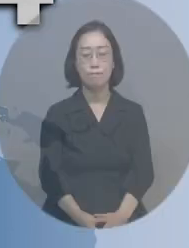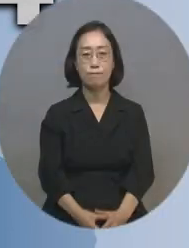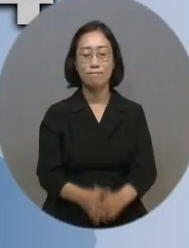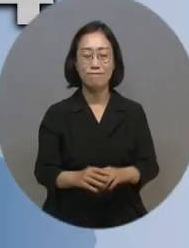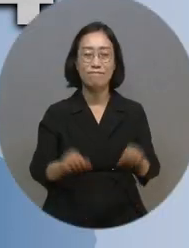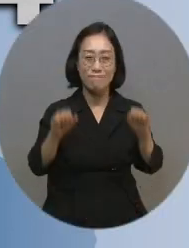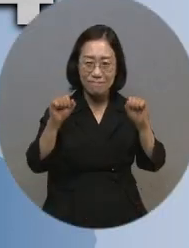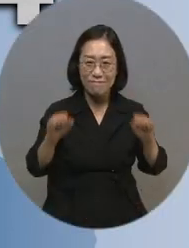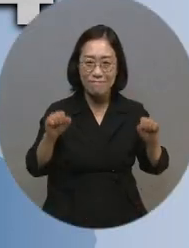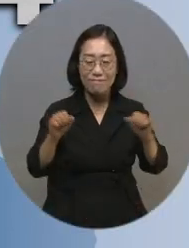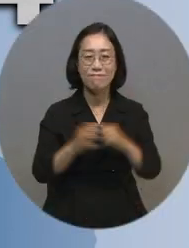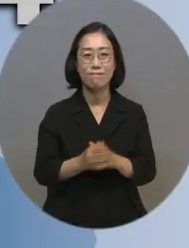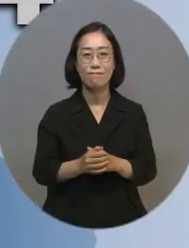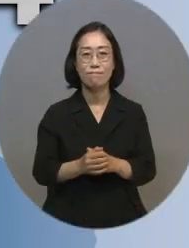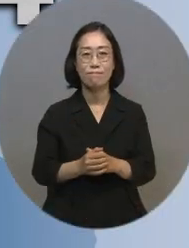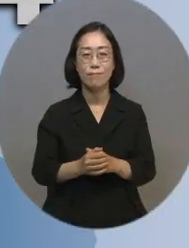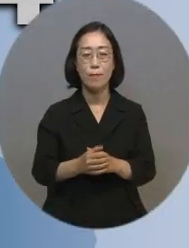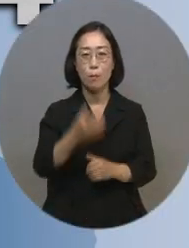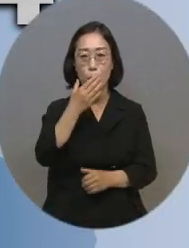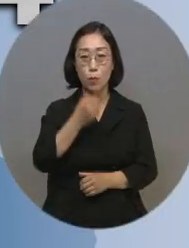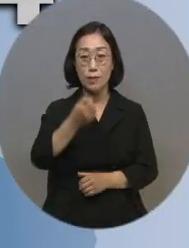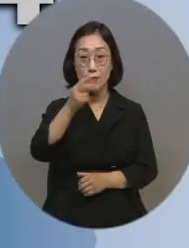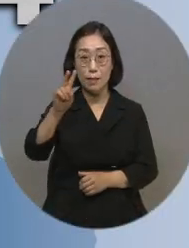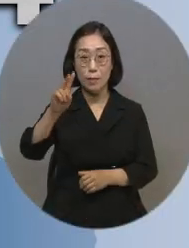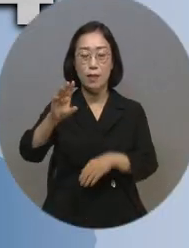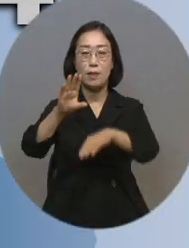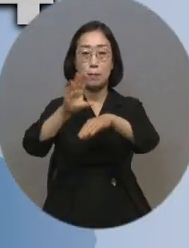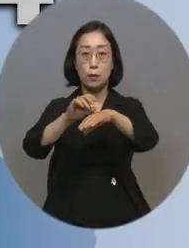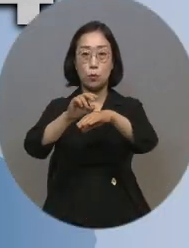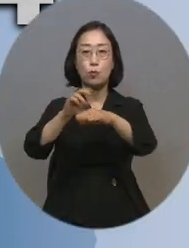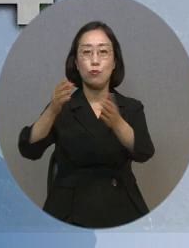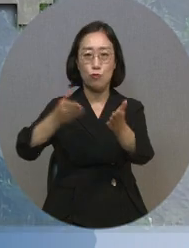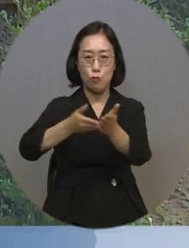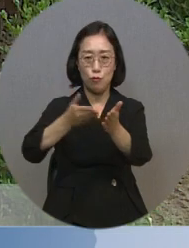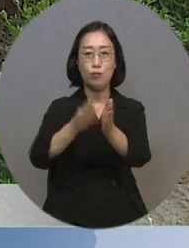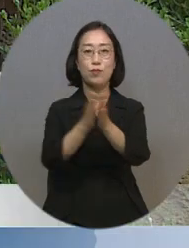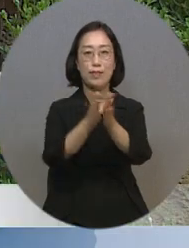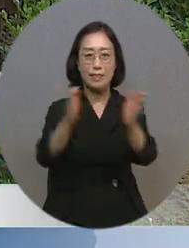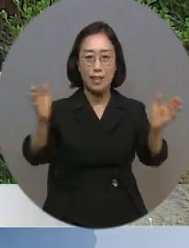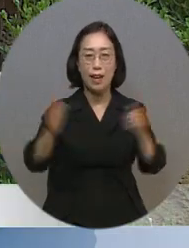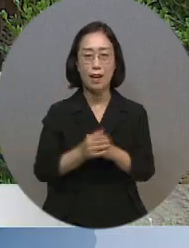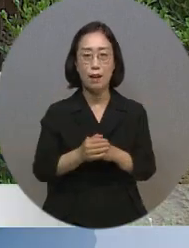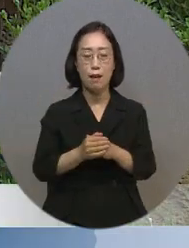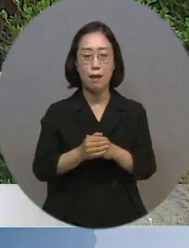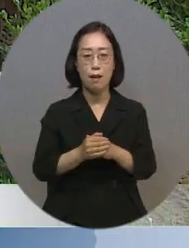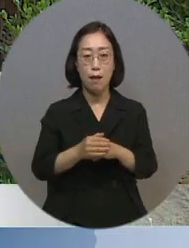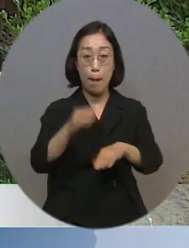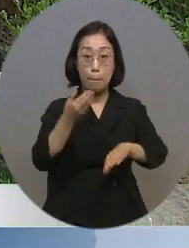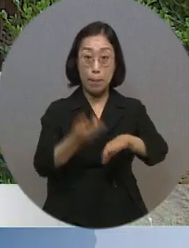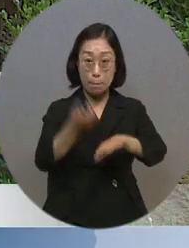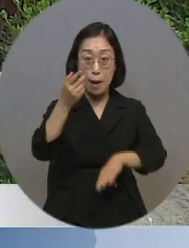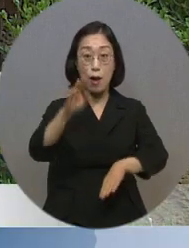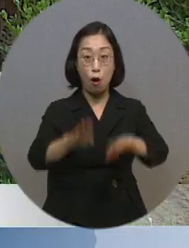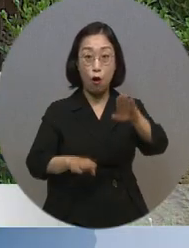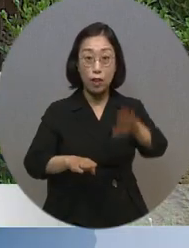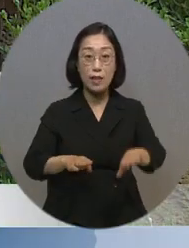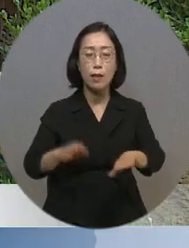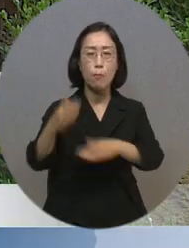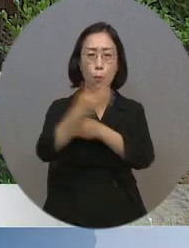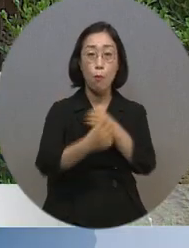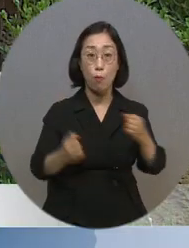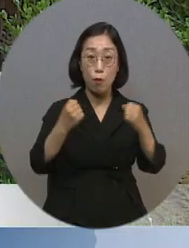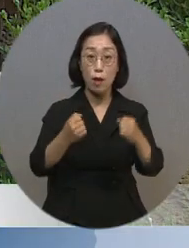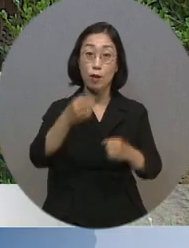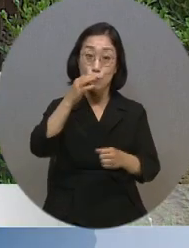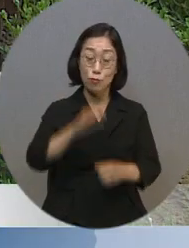시청자 여러분 안녕하십니까? WBC 복지TV 뉴스 24입니다. 맨발 걷기 운동이 건강에 도움이 되는 사실